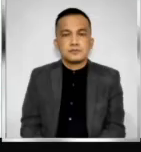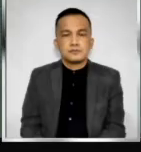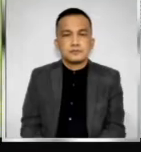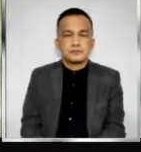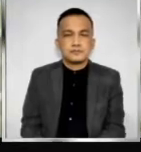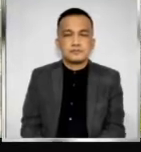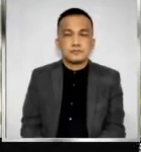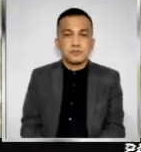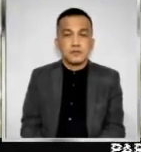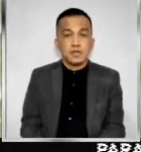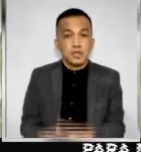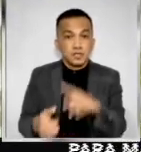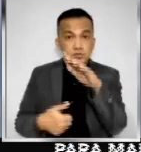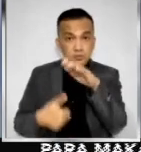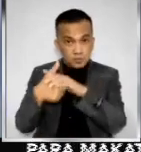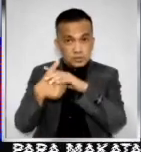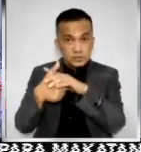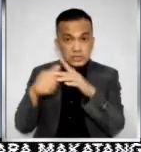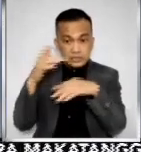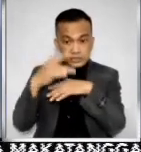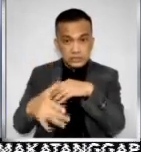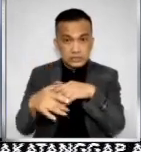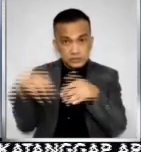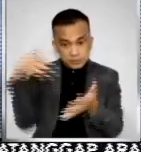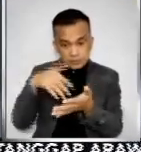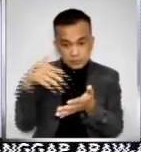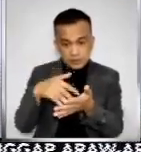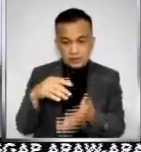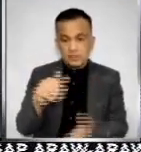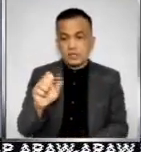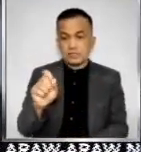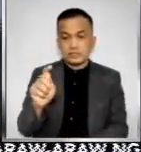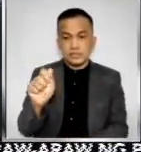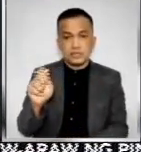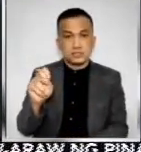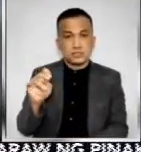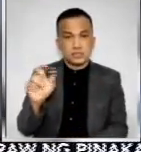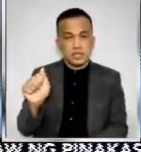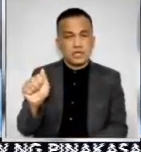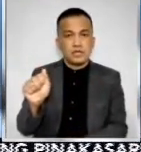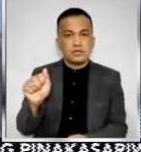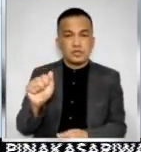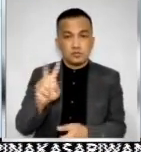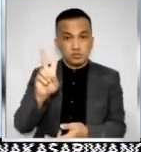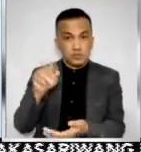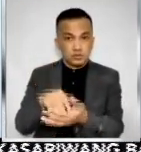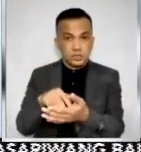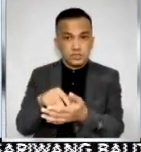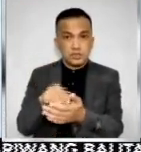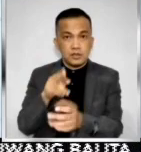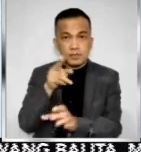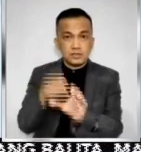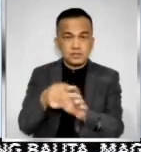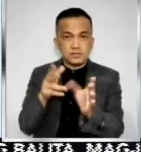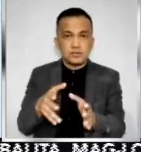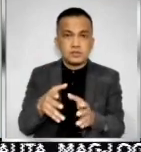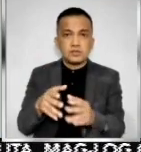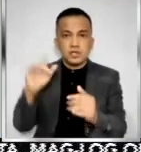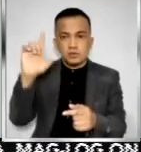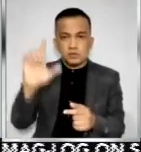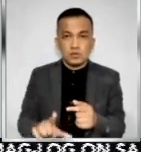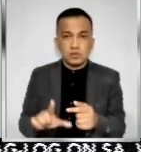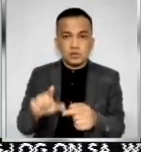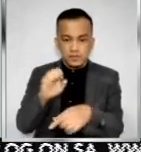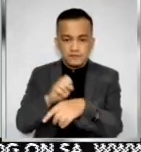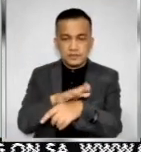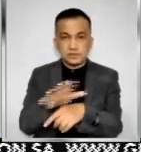Lumabas sa early stage na pag-aaral ang AstraZeneca na may mahigit 2,000 participants na mas mababa ang efficacy ng kanilang COVID vaccine laban